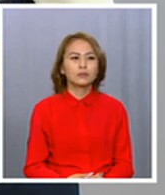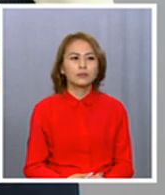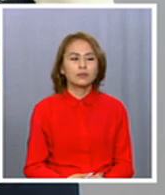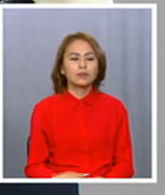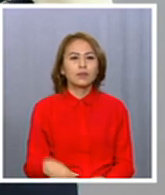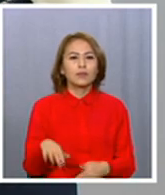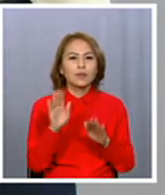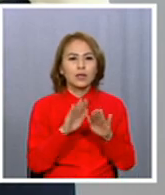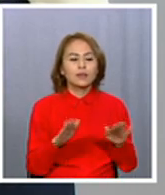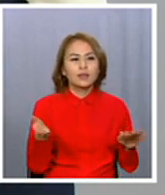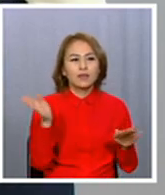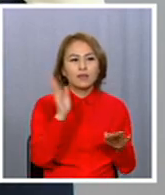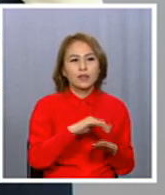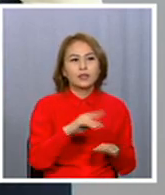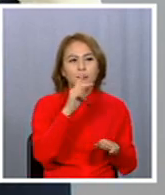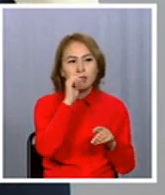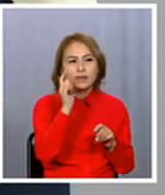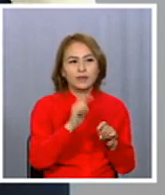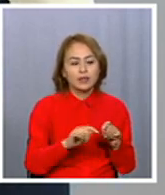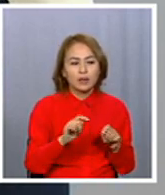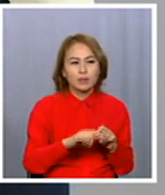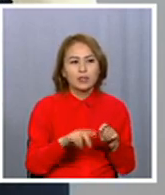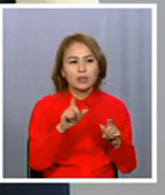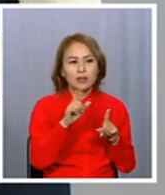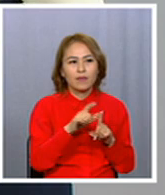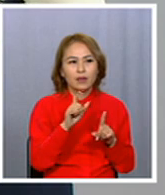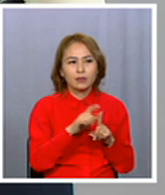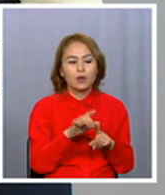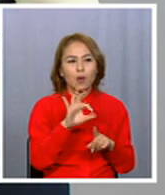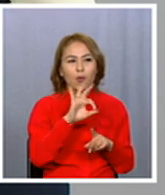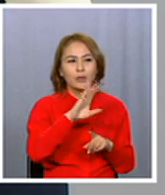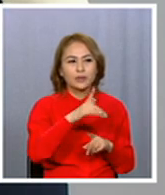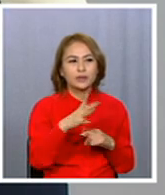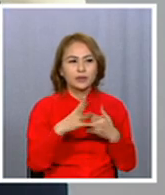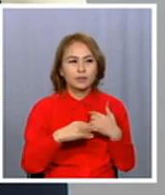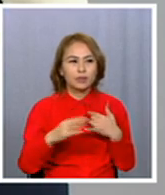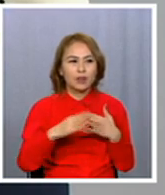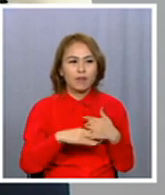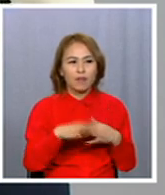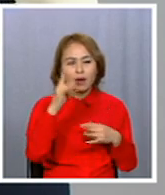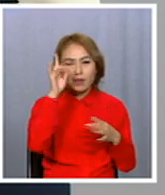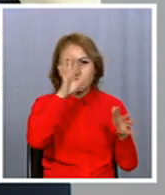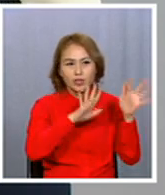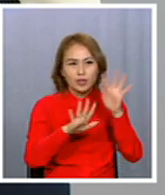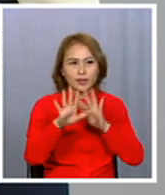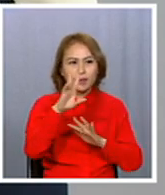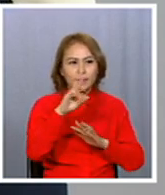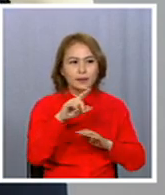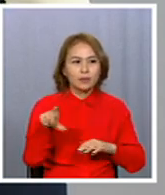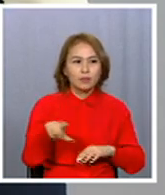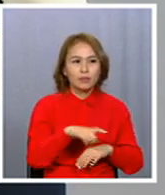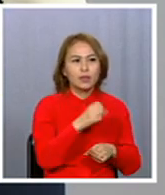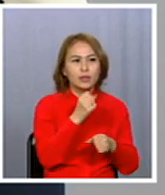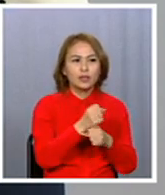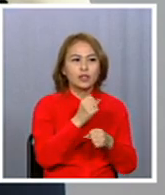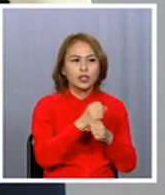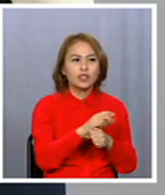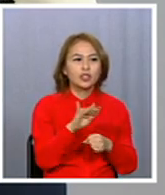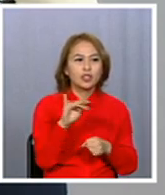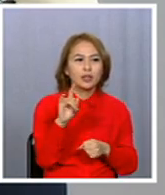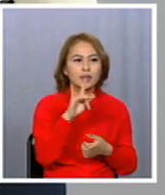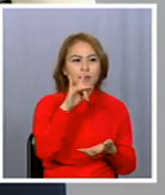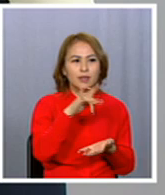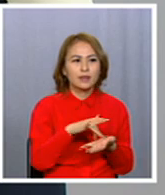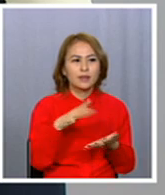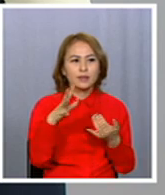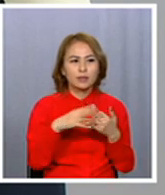Ребята, давайте проведем словарную работу. Что такое ось Земли? Воображаемая линия, проходящая через